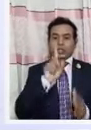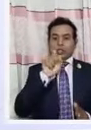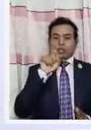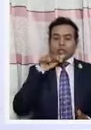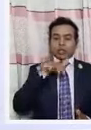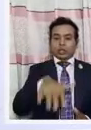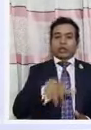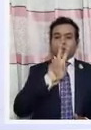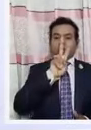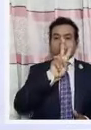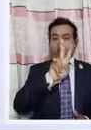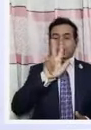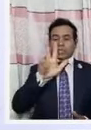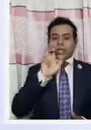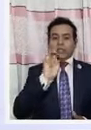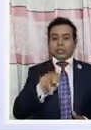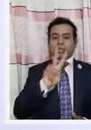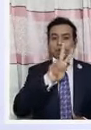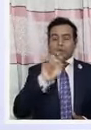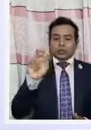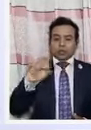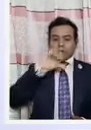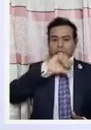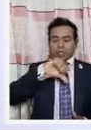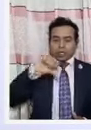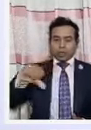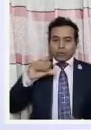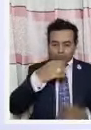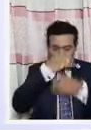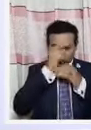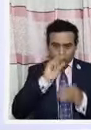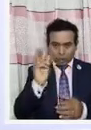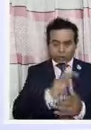10,625টি নমুনা। এ পর্যন্ত নমুনা পরীক্ষা হয়েছে